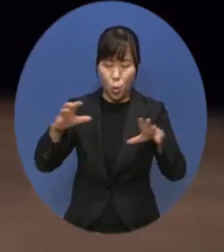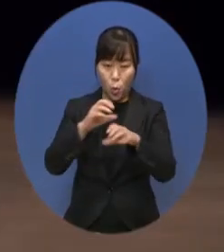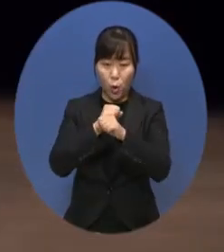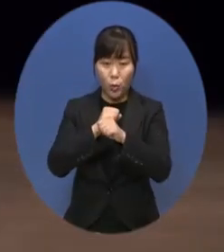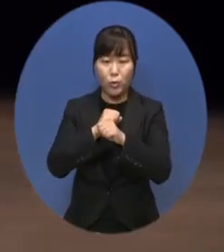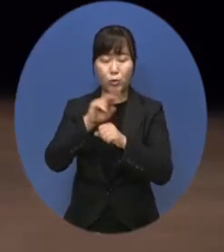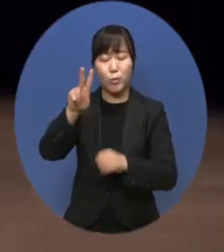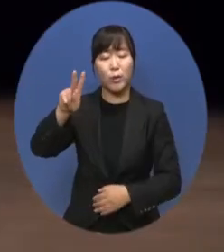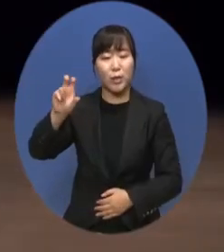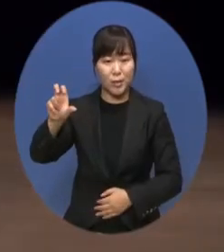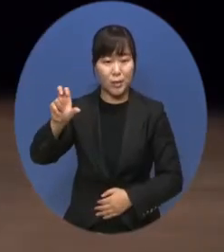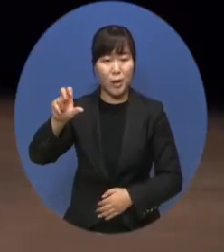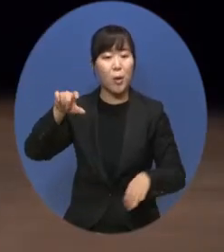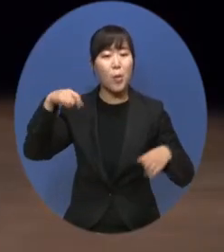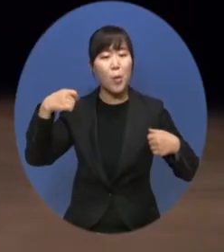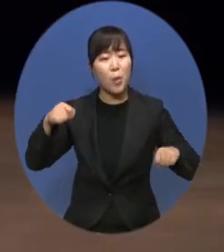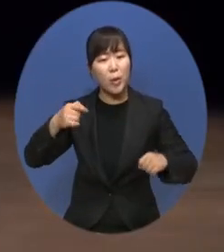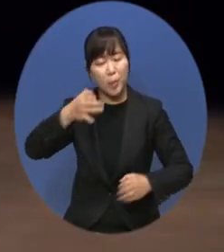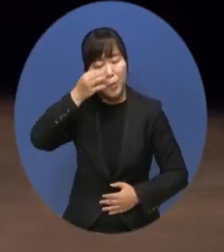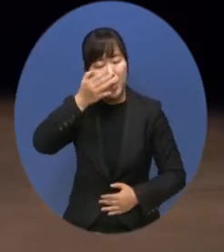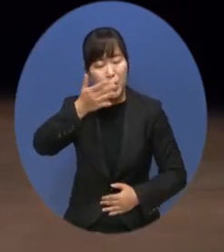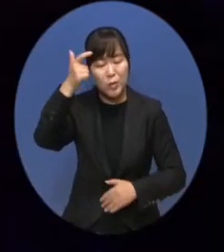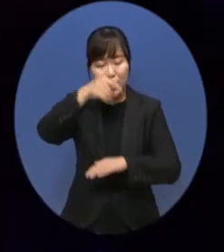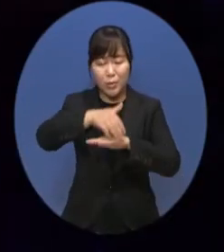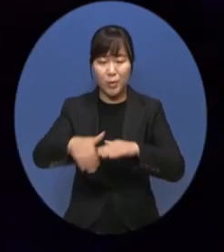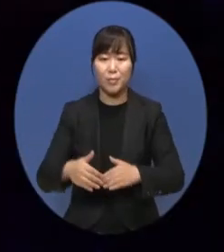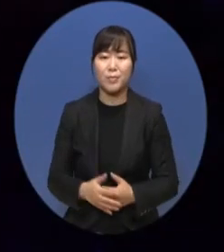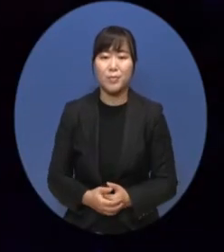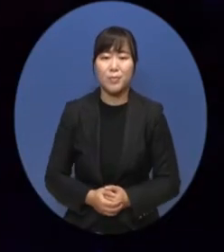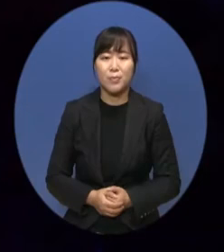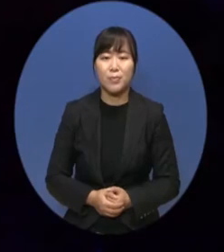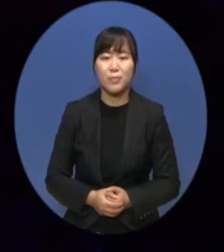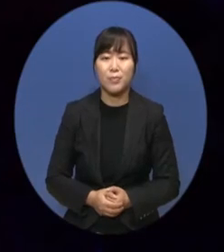총 25편의 공연을 선보일 예정입니다.